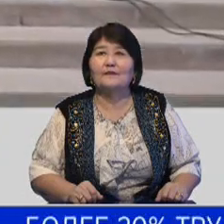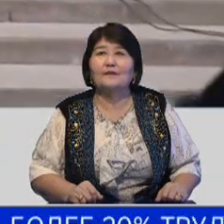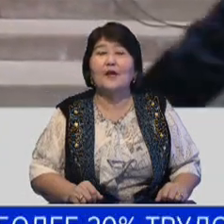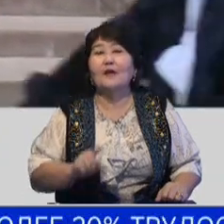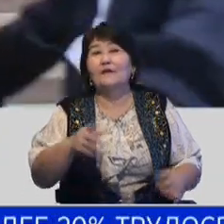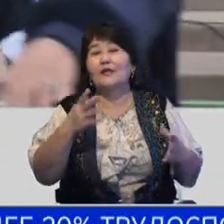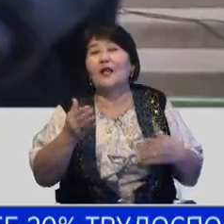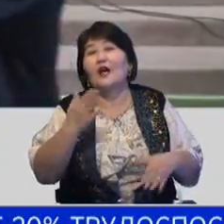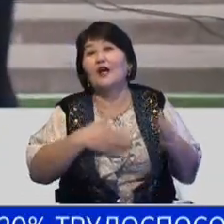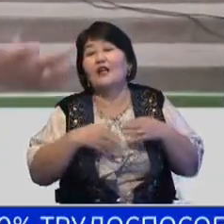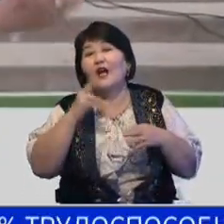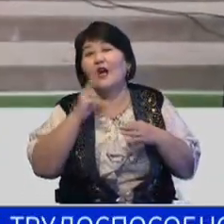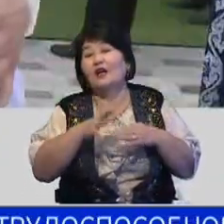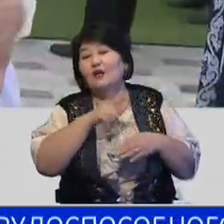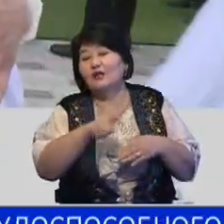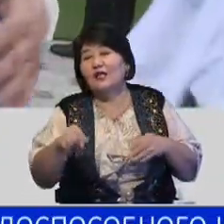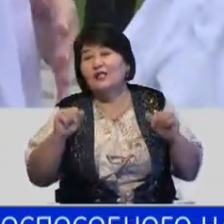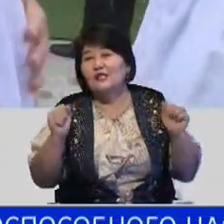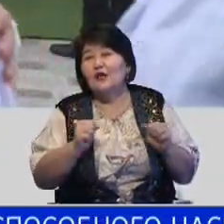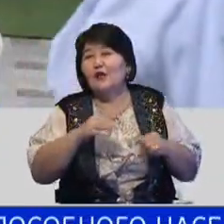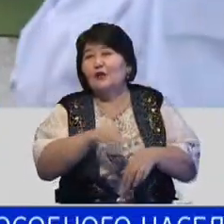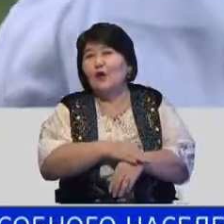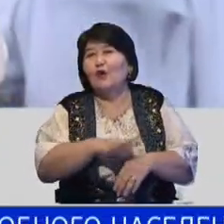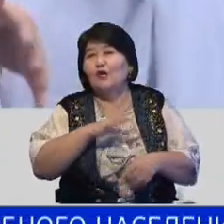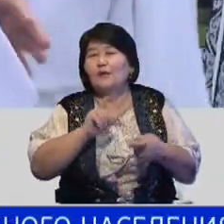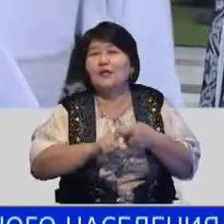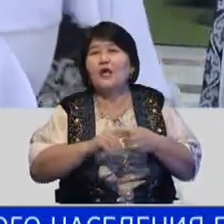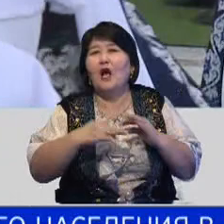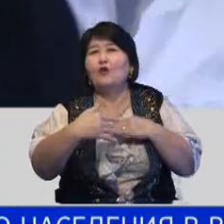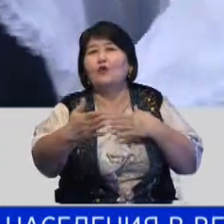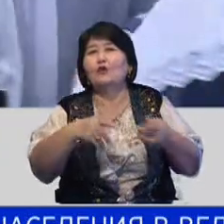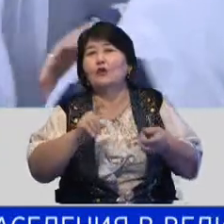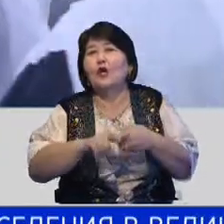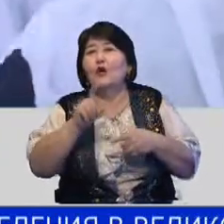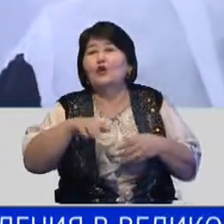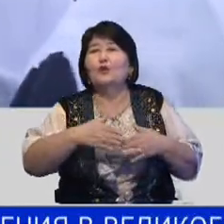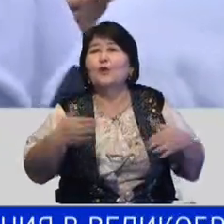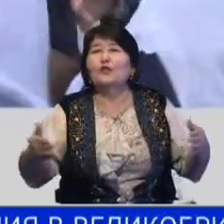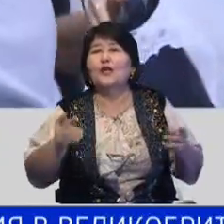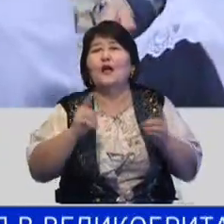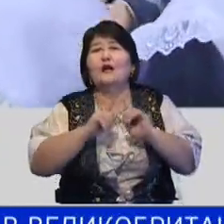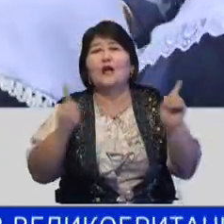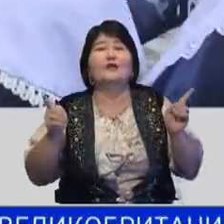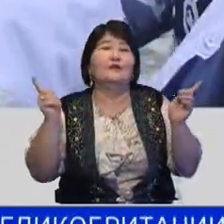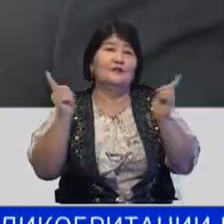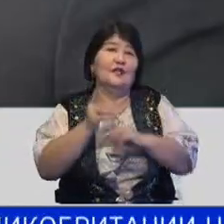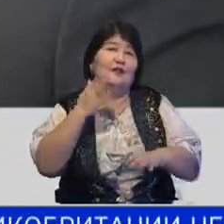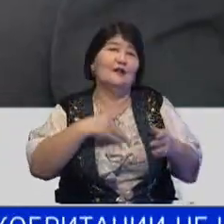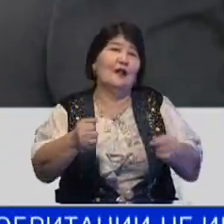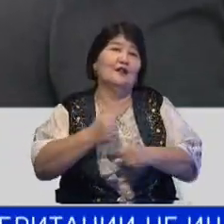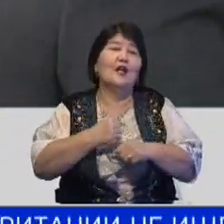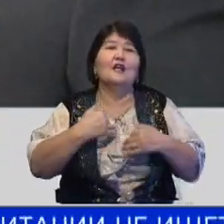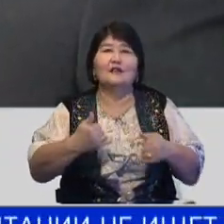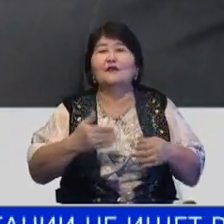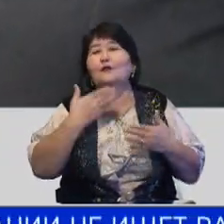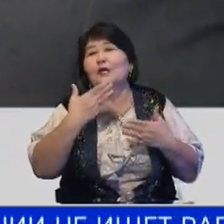В этот день радовались окончанию суровой зимы, которая надолго отрезала связь аулов друг с другом. Люди после долгой разлуки с радостью встречались друг с другом,